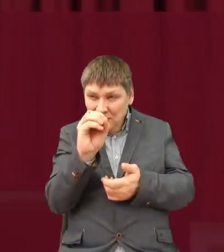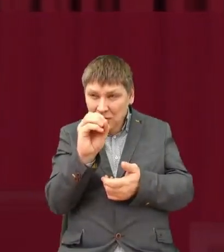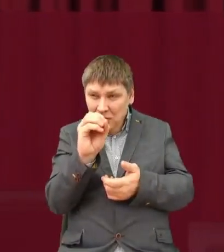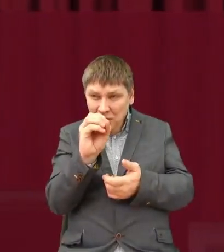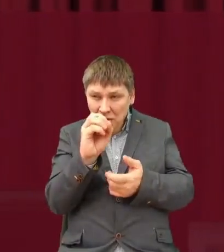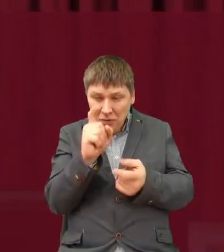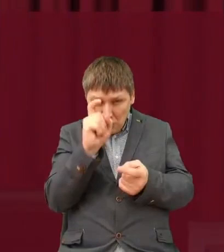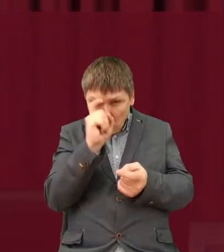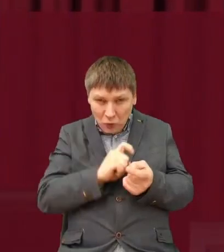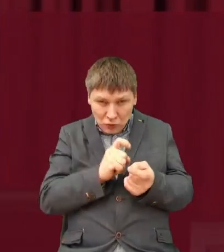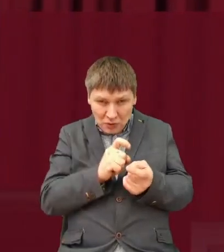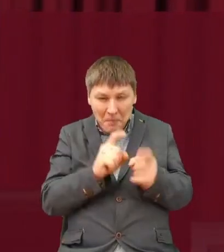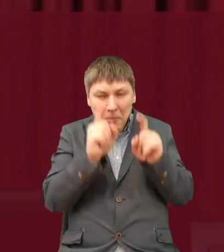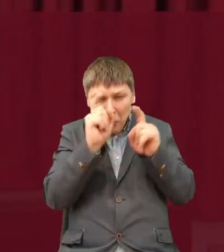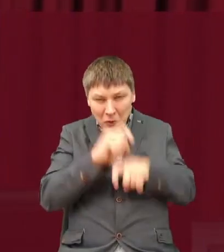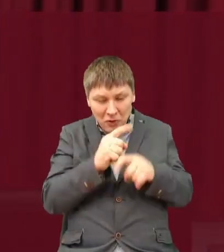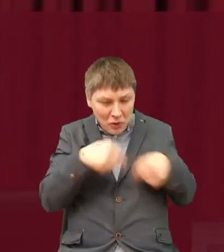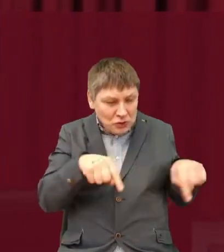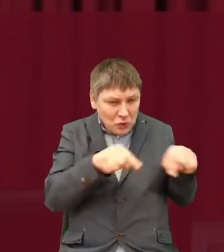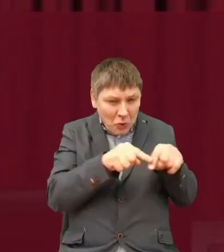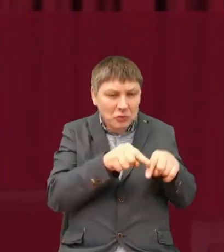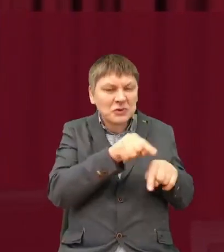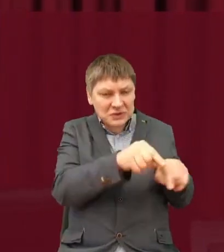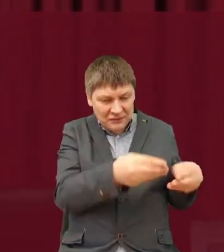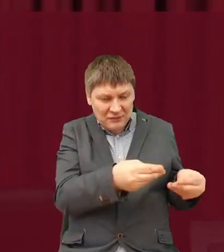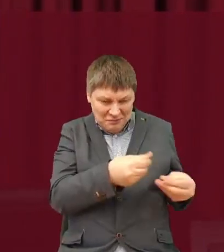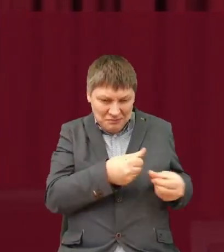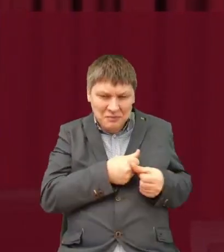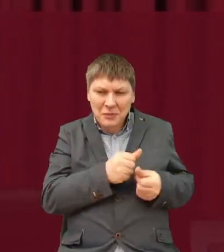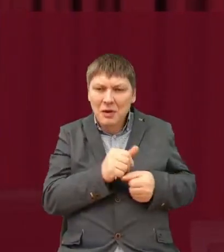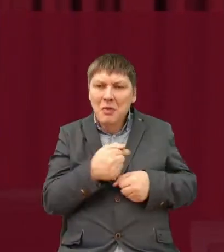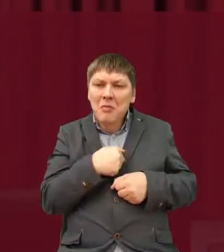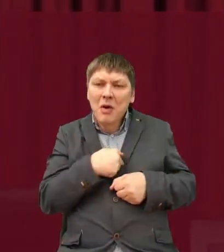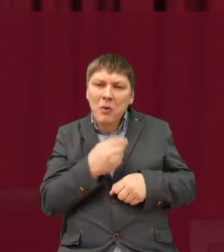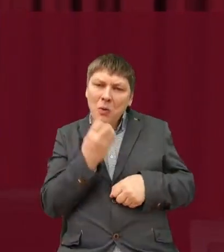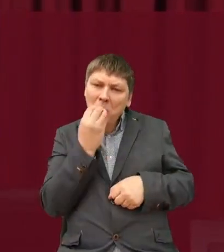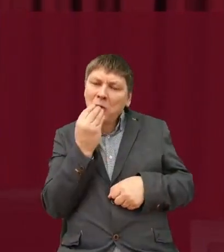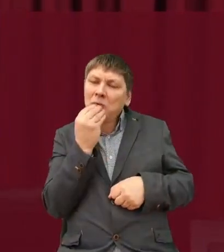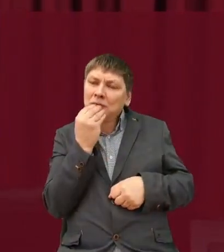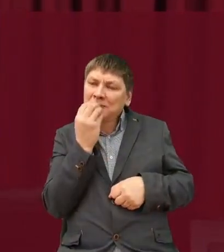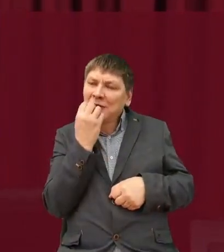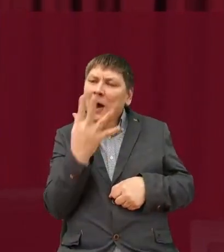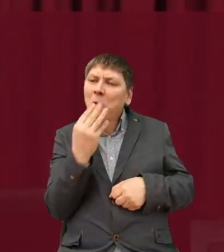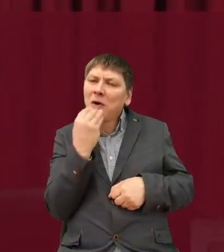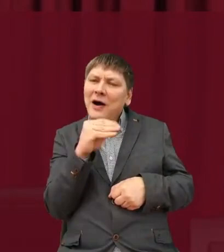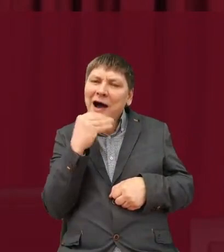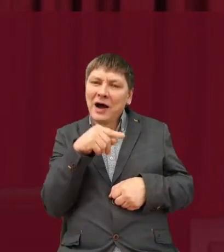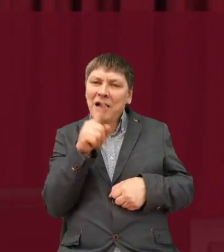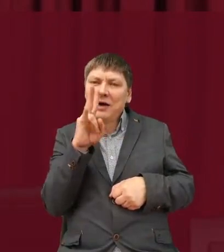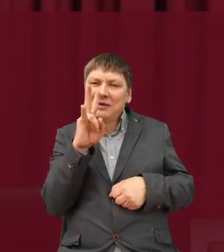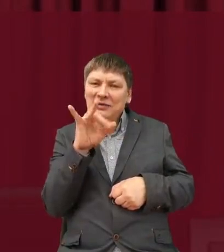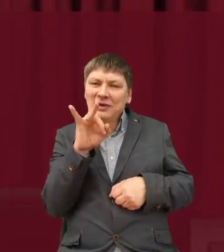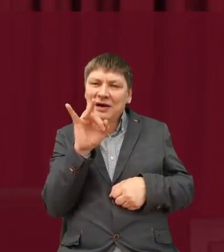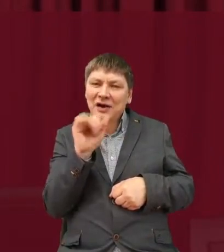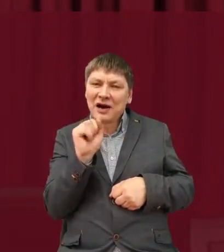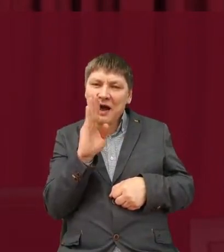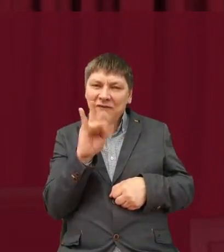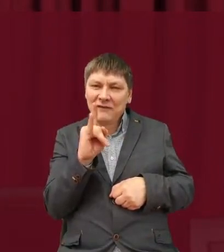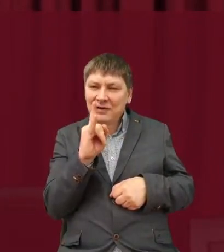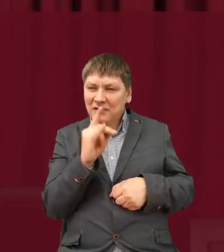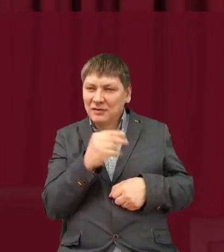еще один принцип на который я обращу внимание это отрицание закона сиянии жатвы